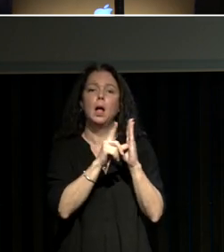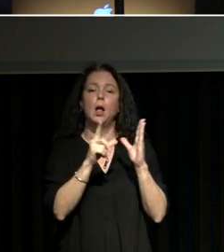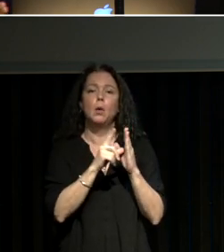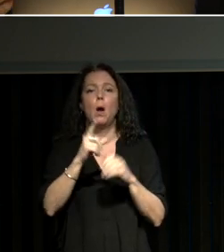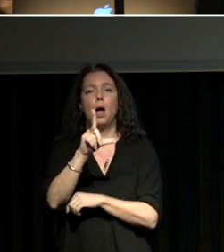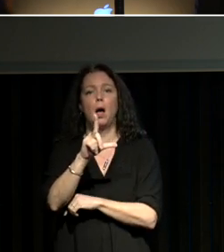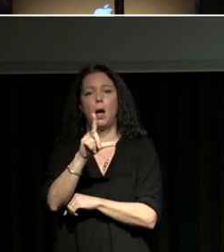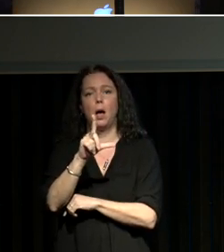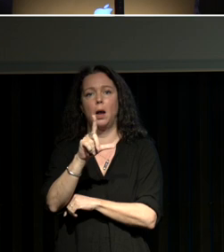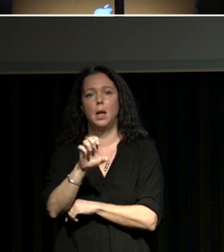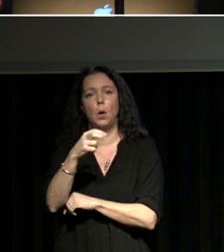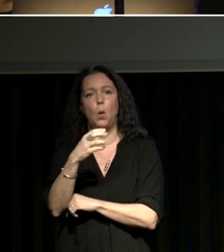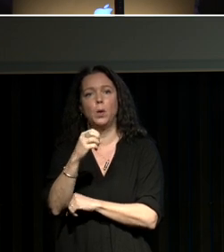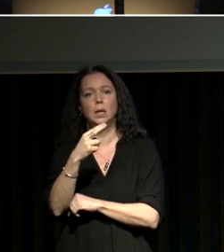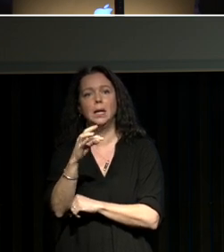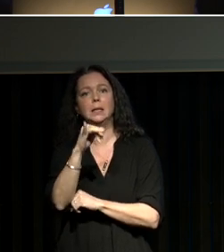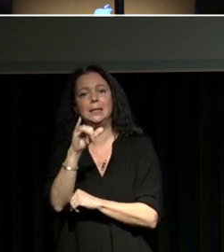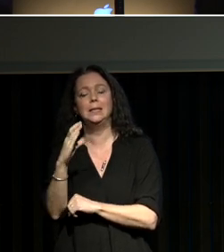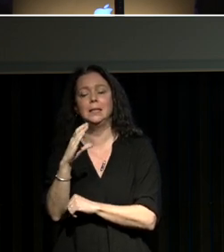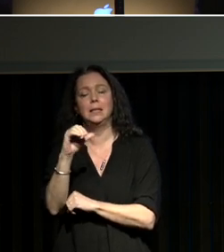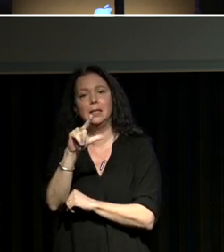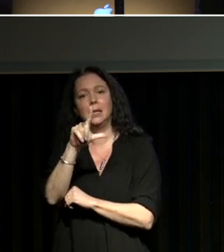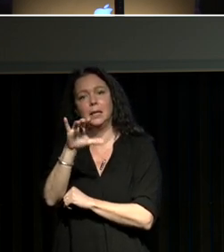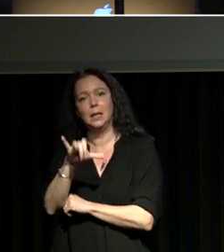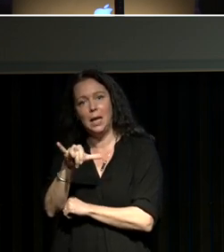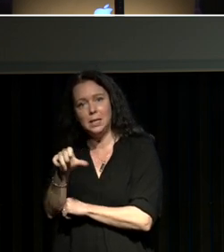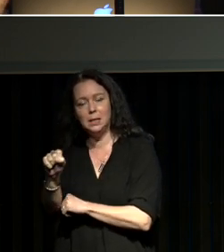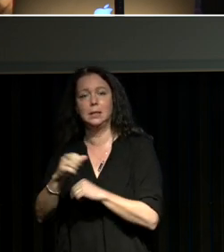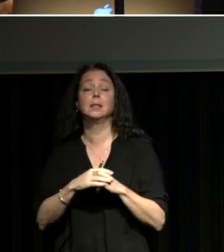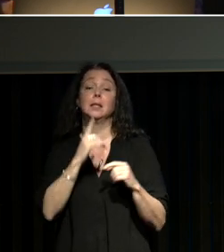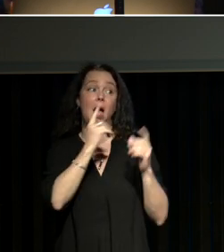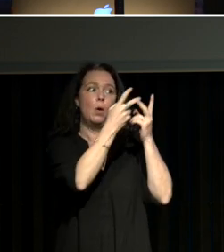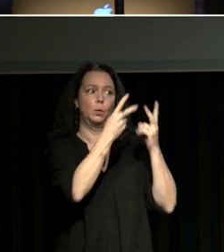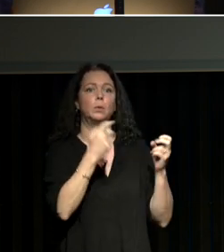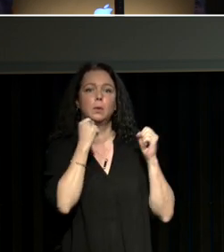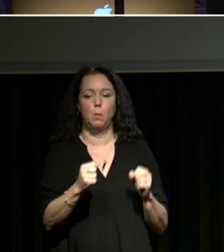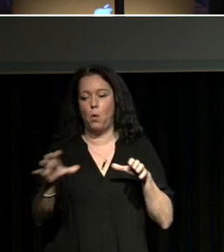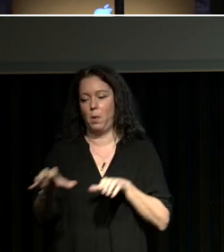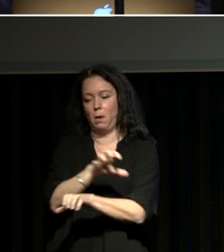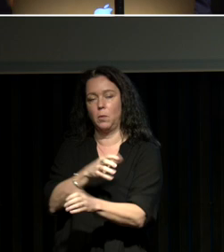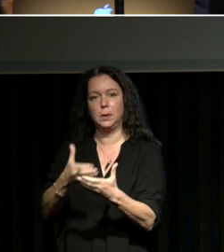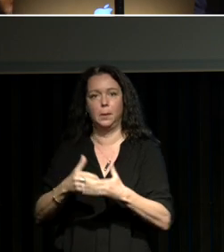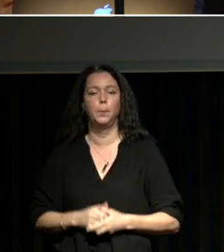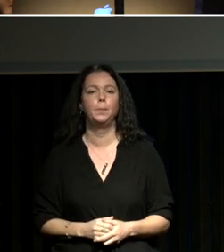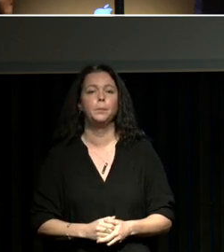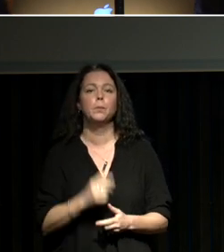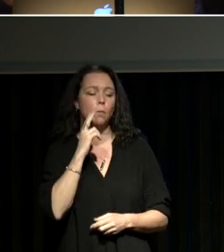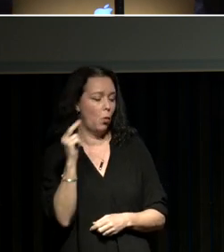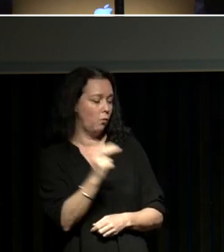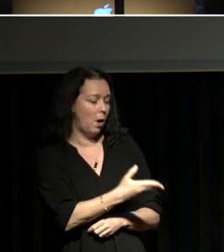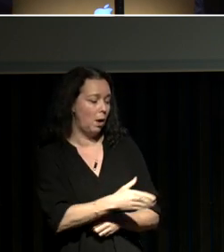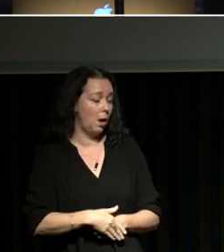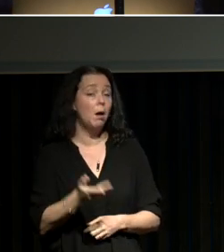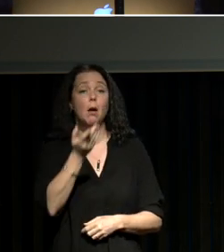Claeys-Leonetti, quand elles ont été promulguées, qui nous ont permis de pouvoir faire ce type de prélèvement. Ce que vous pouvez voir, c'est que la France